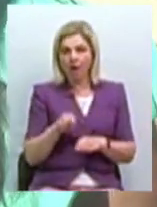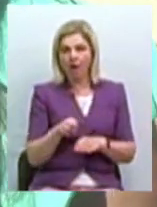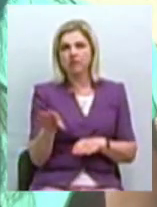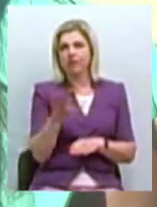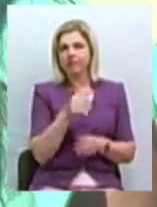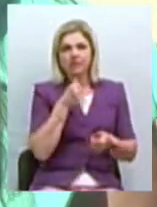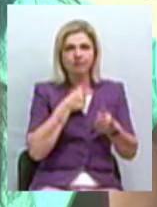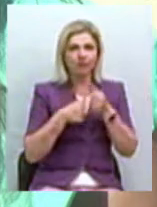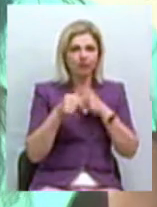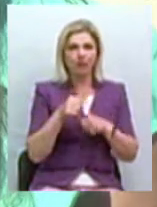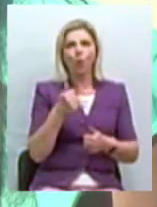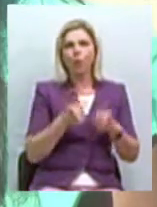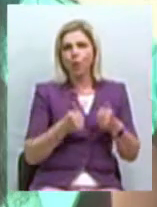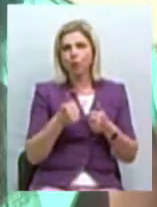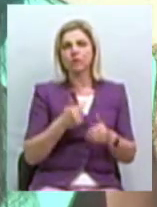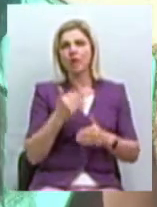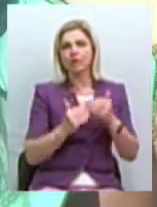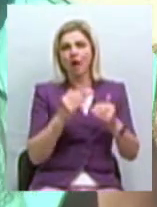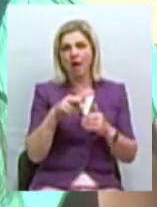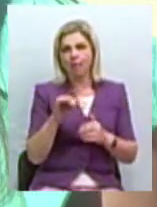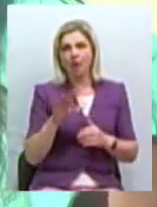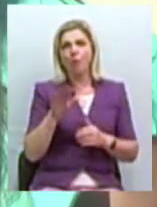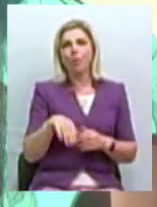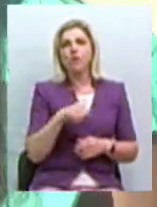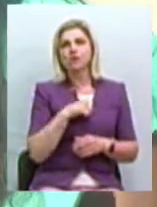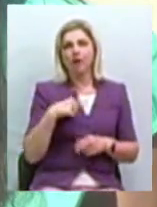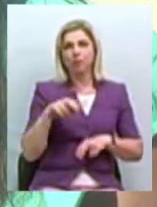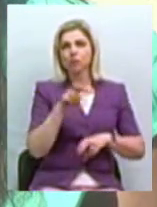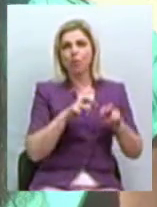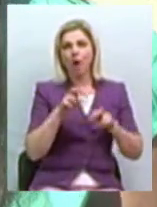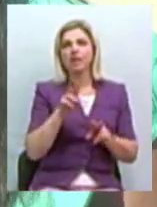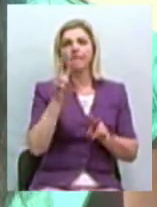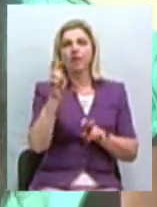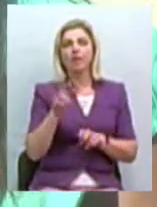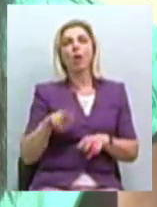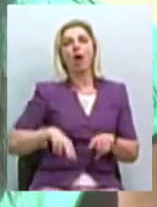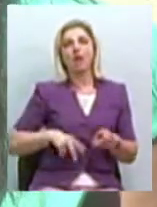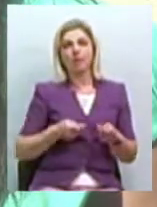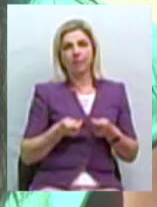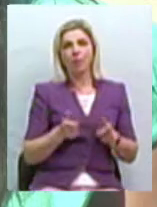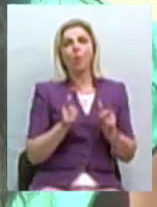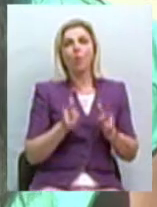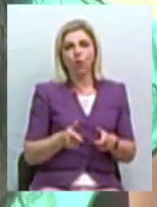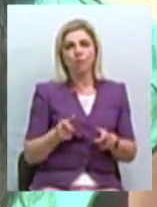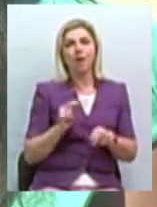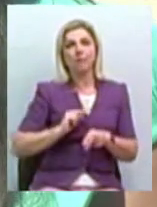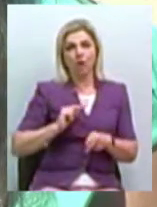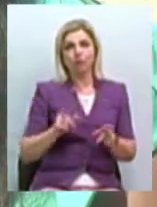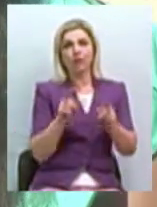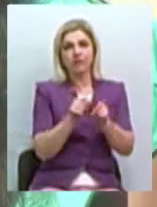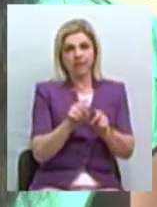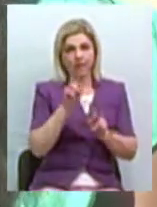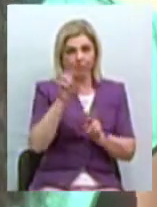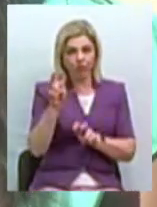ці конкурсні етапи. Потім ми самі шукали підрядника, адміністрація погодилася працювати з тим підрядником.